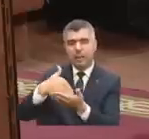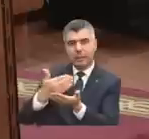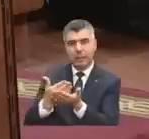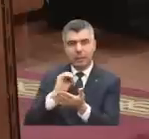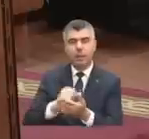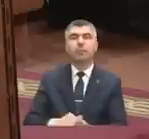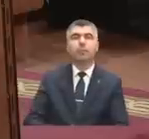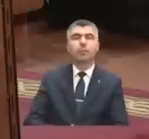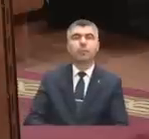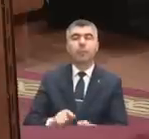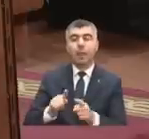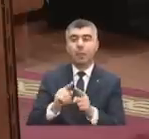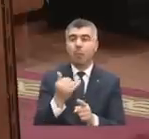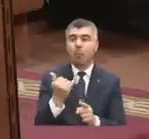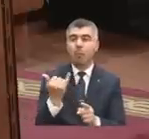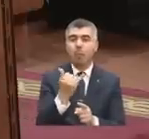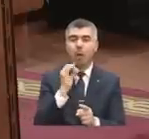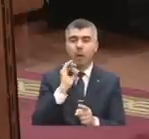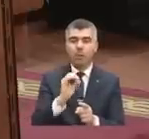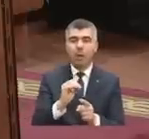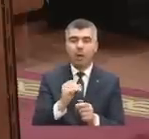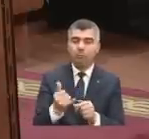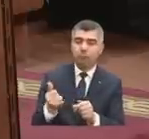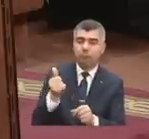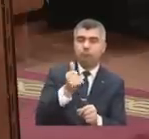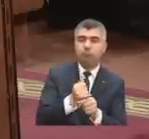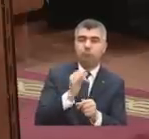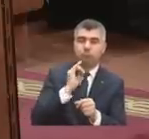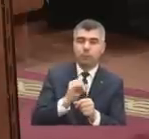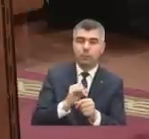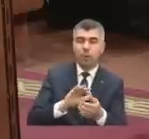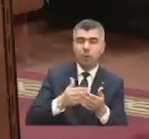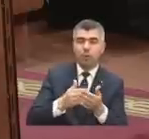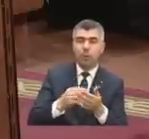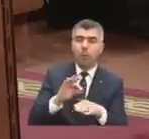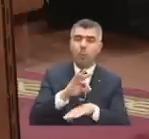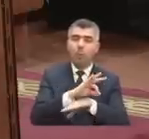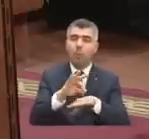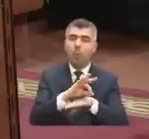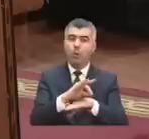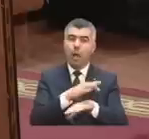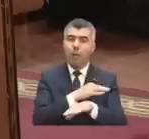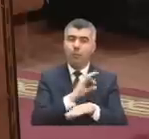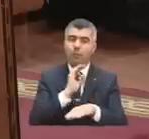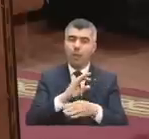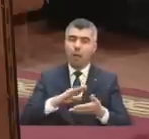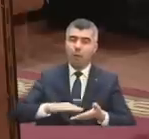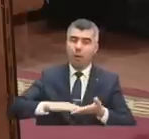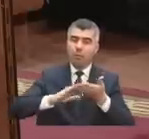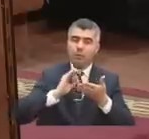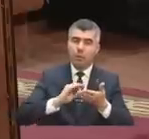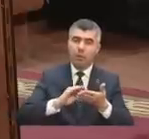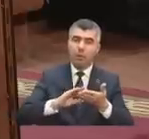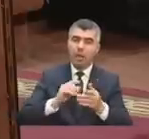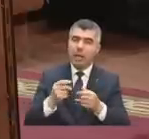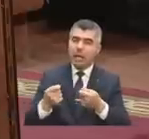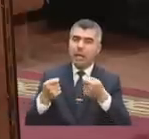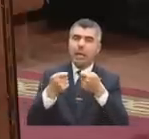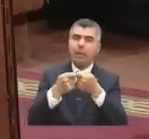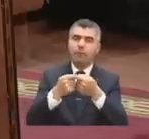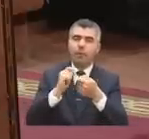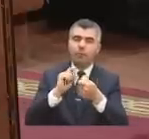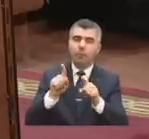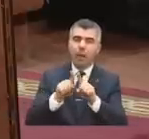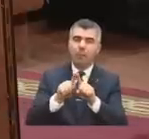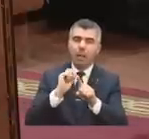والتي تمثل الاساس للتعيين في المناصب العليا وذلك وفق شروط نظاميه محدده على غرار ما هو معمول به